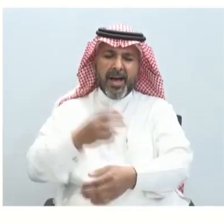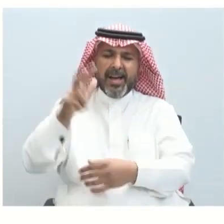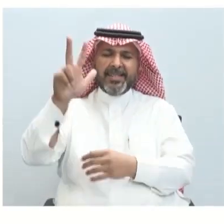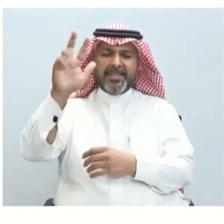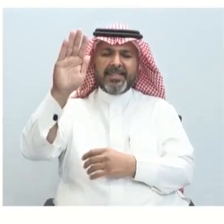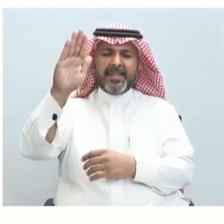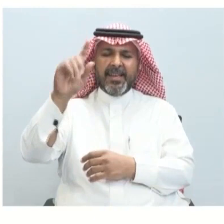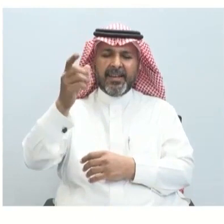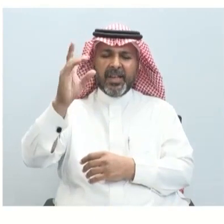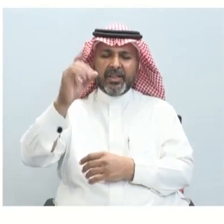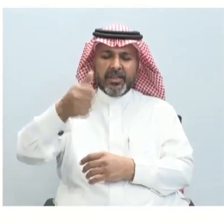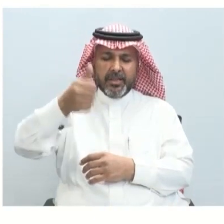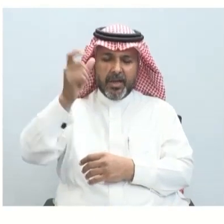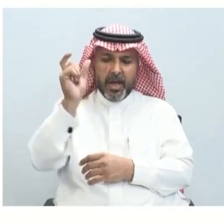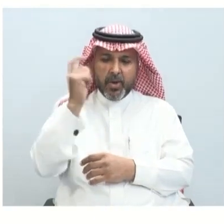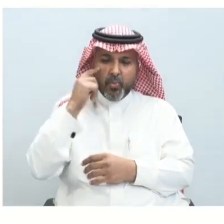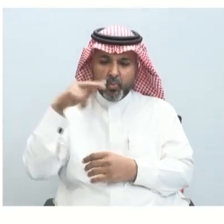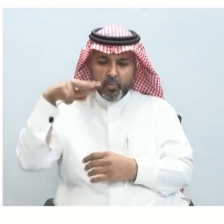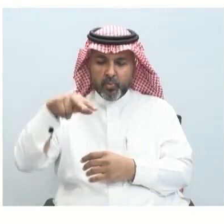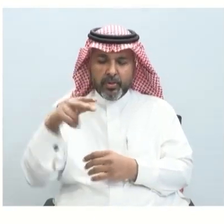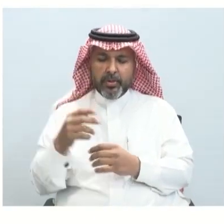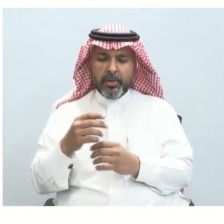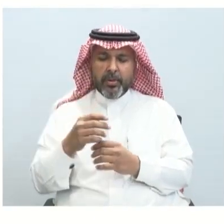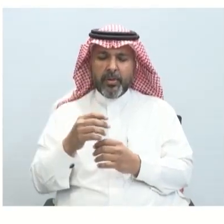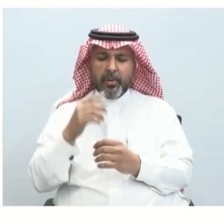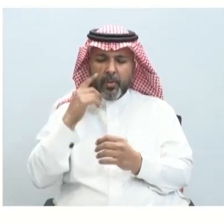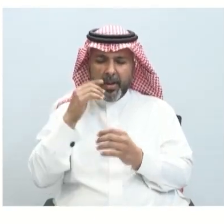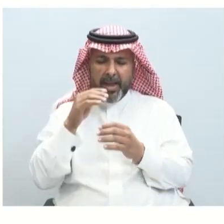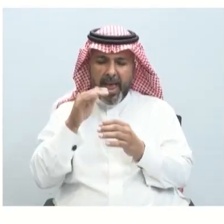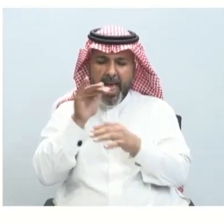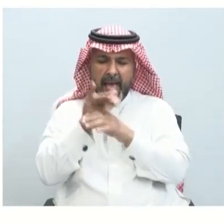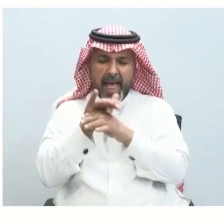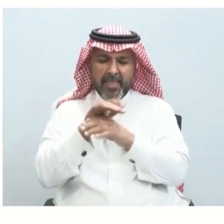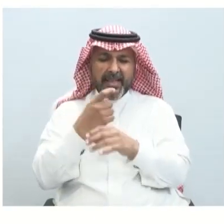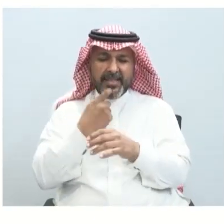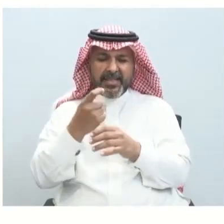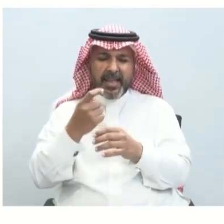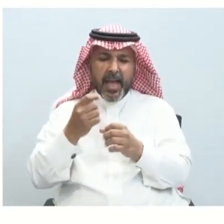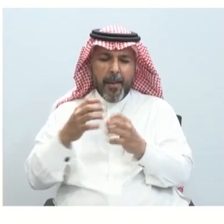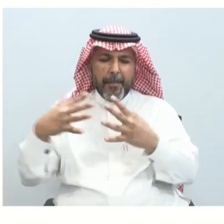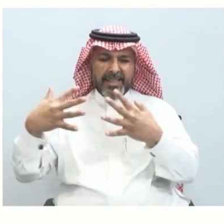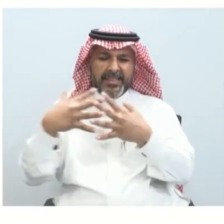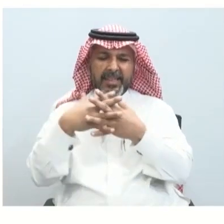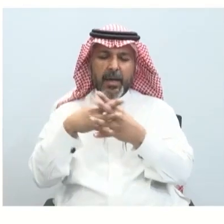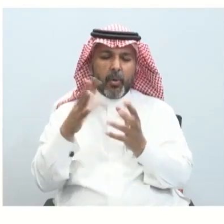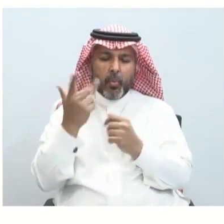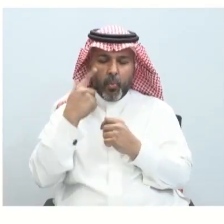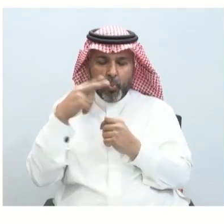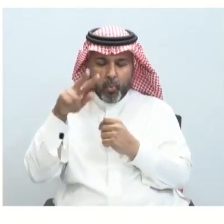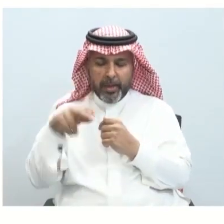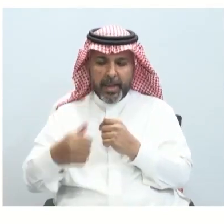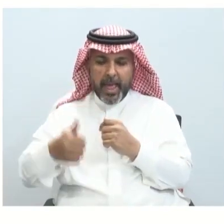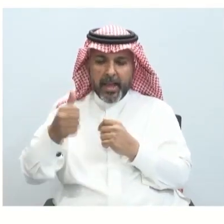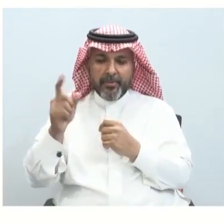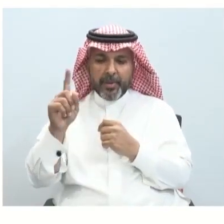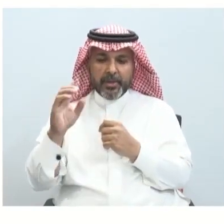الانقسام المتساوي لذلك فهو يعيق تكوين الخيوط المغزليه تضاعف الدي ان بناء الكربوهيدرات ام اختفاء الغلاف